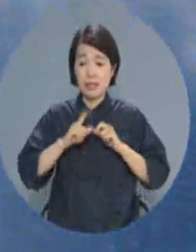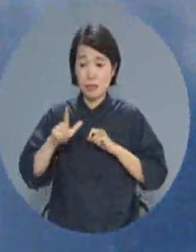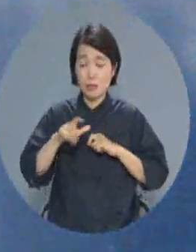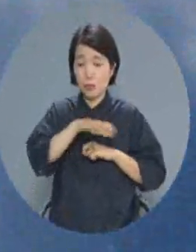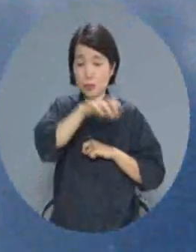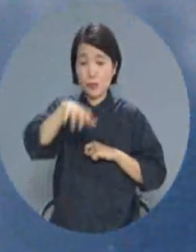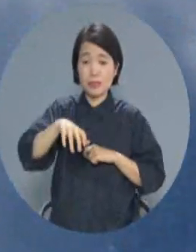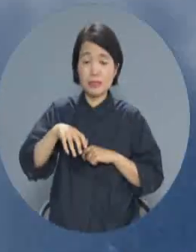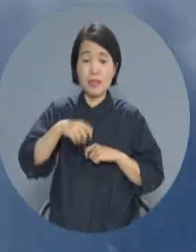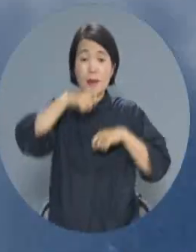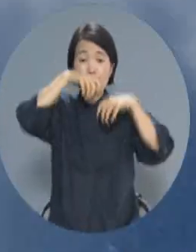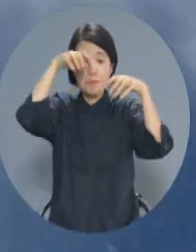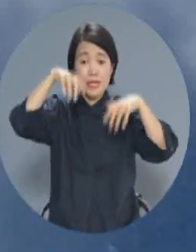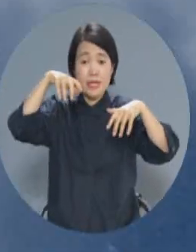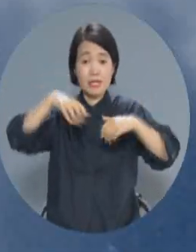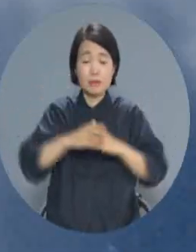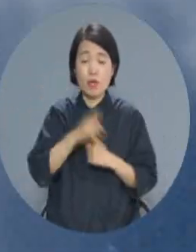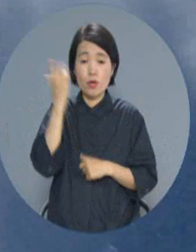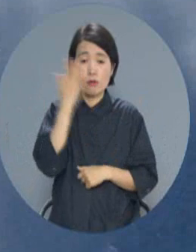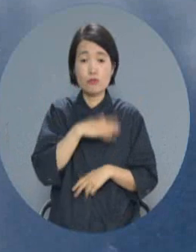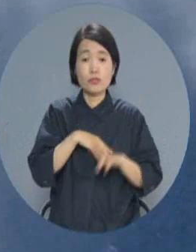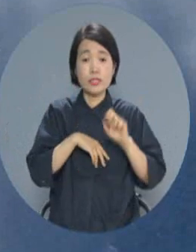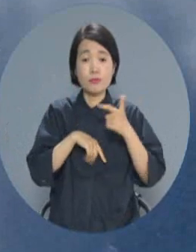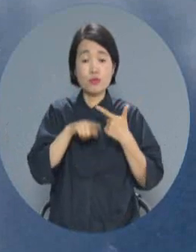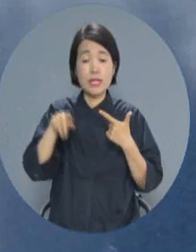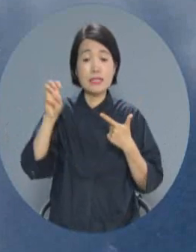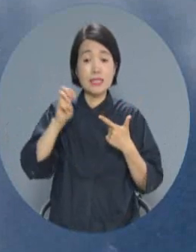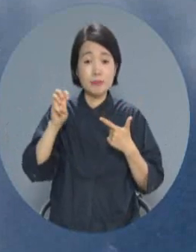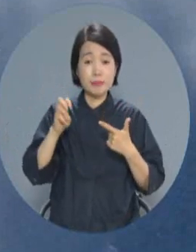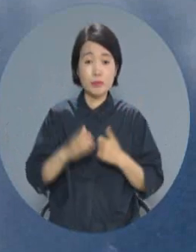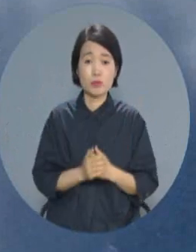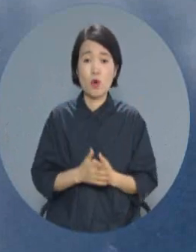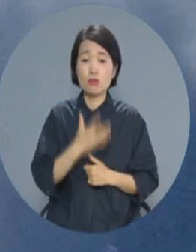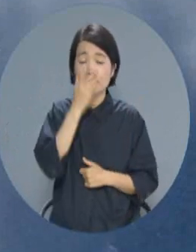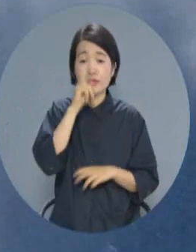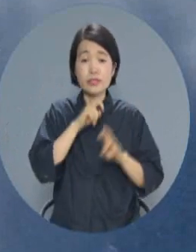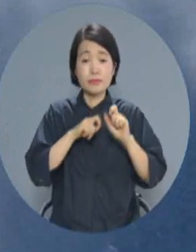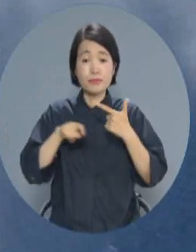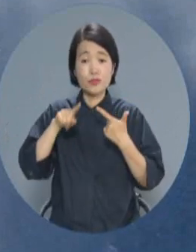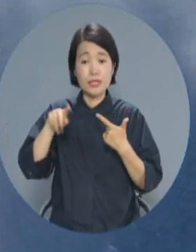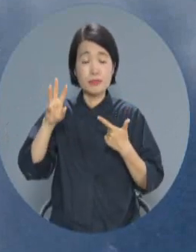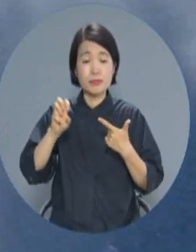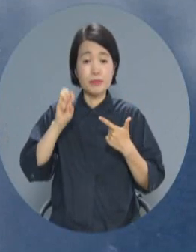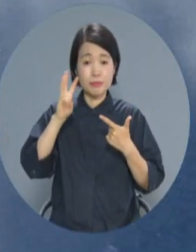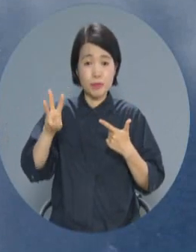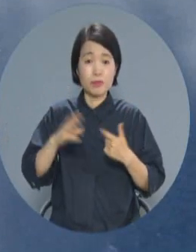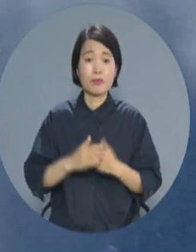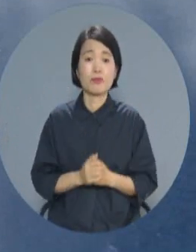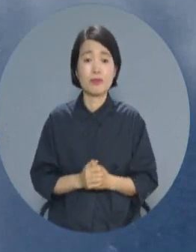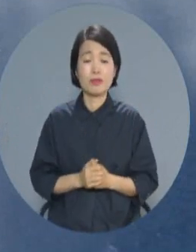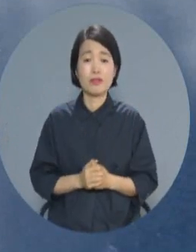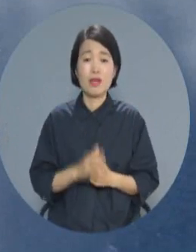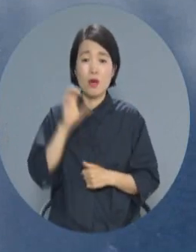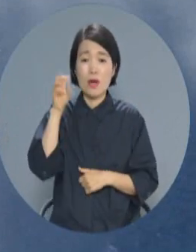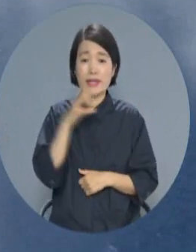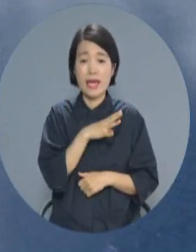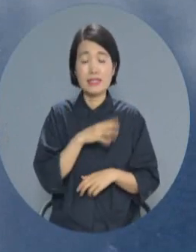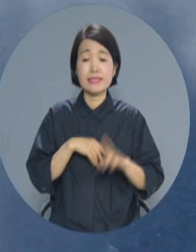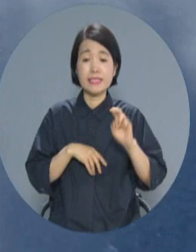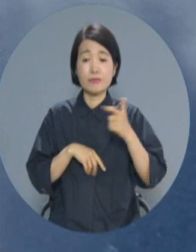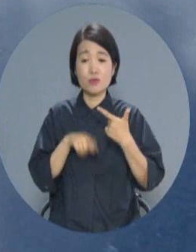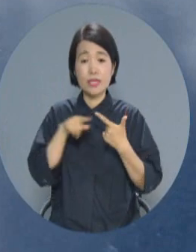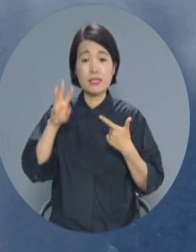한때 비가 오겠습니다. 여수가 26에서 30도, 순천이 26에서 33도, 광양은